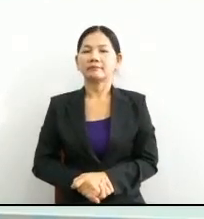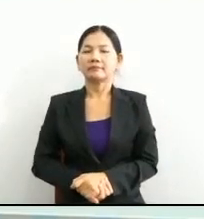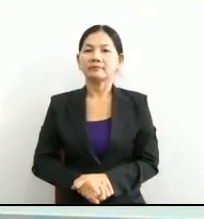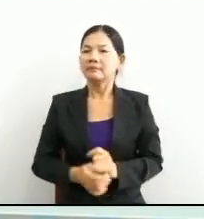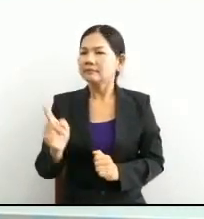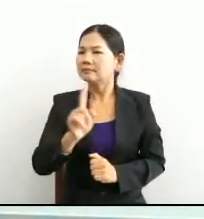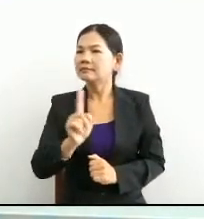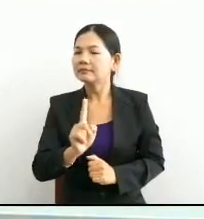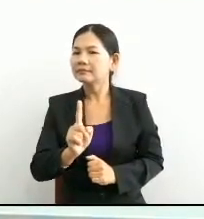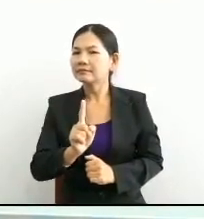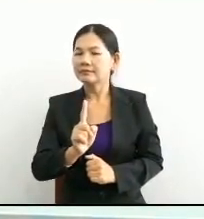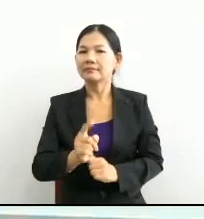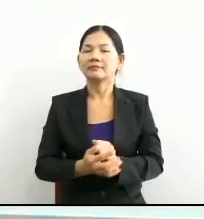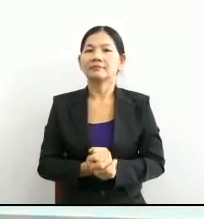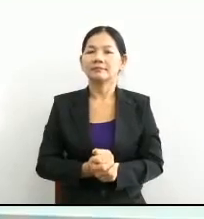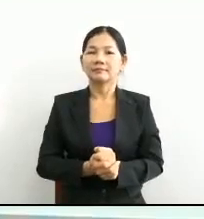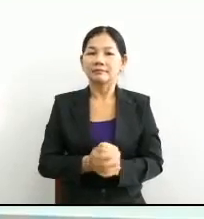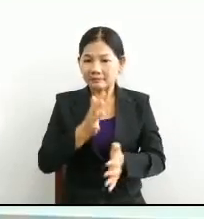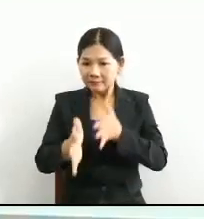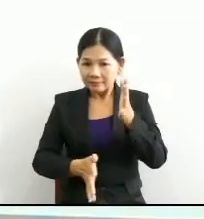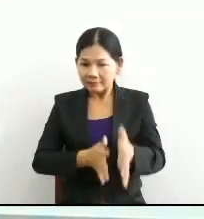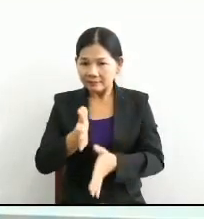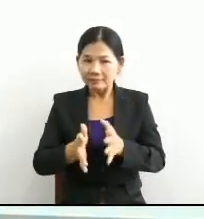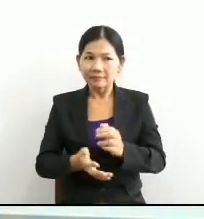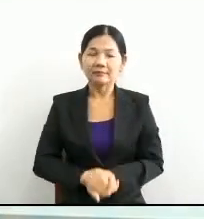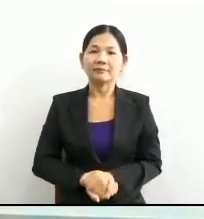ấy tiếp hả biết con chùm lại dương